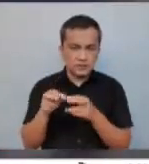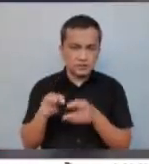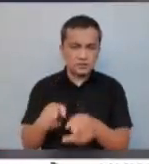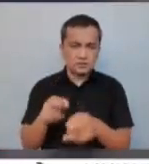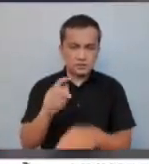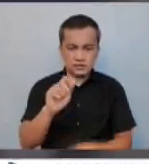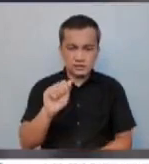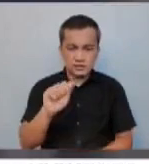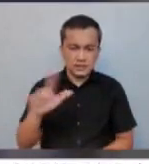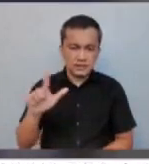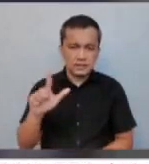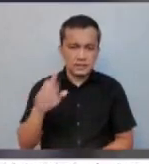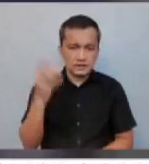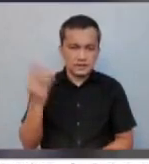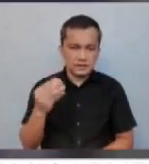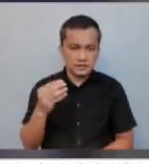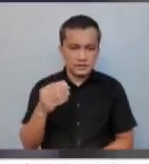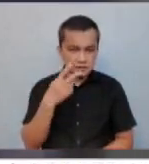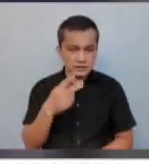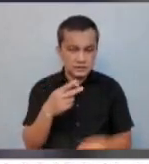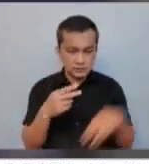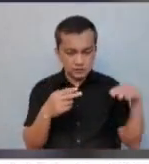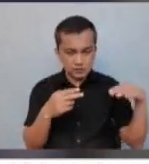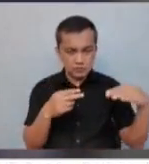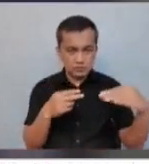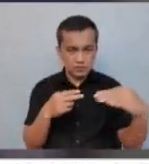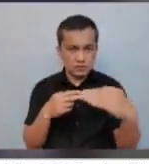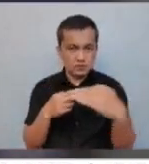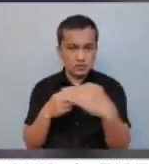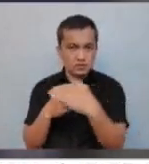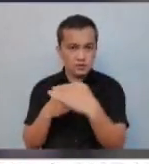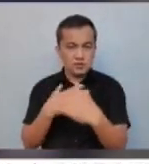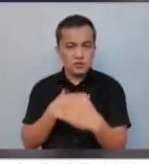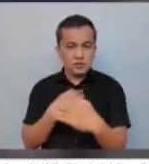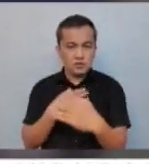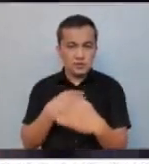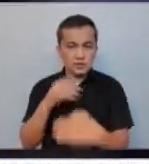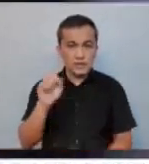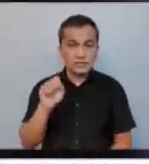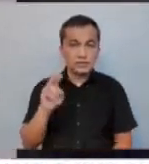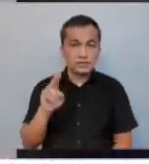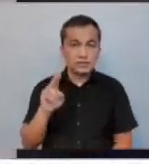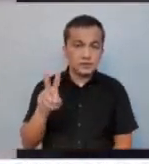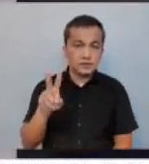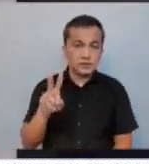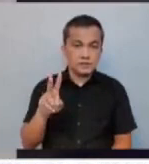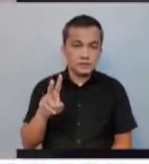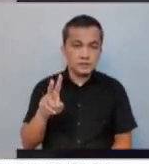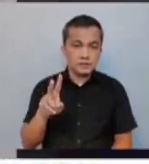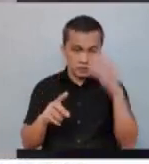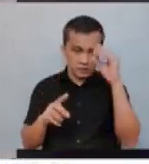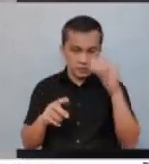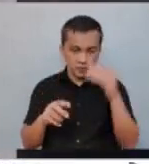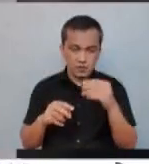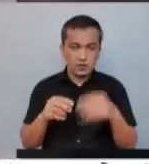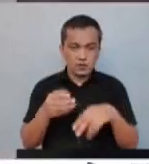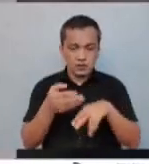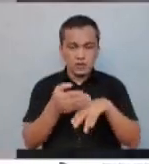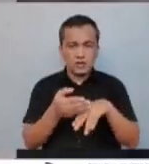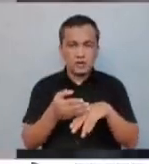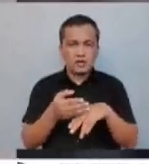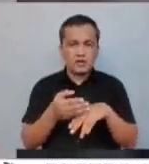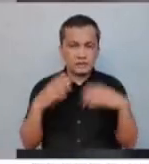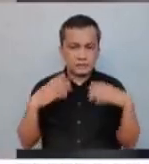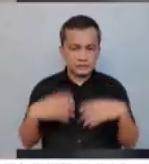ng CCTV na ito, makikita ang pagdating ng isang puting SUV at isang lalaking naka-short, jacket at backpack